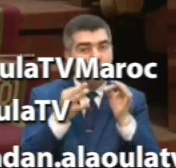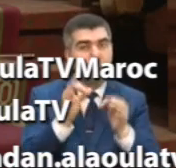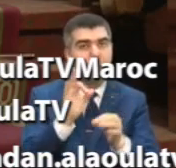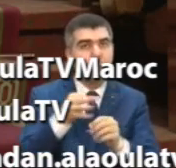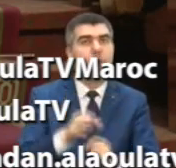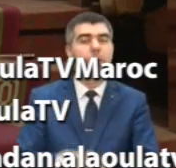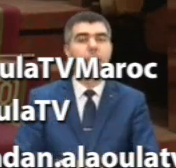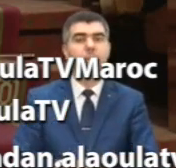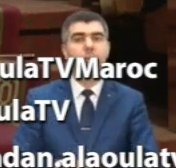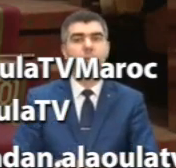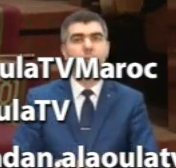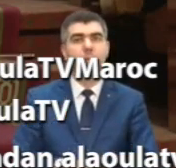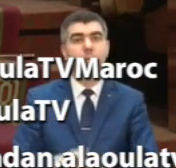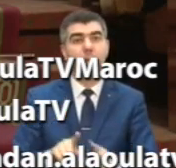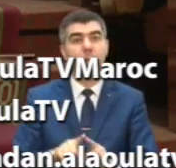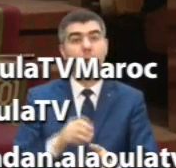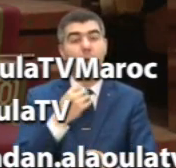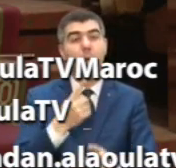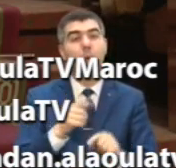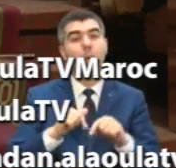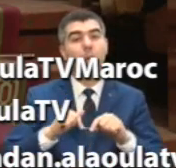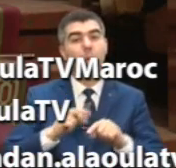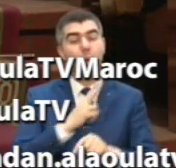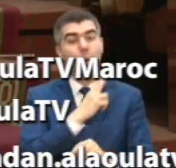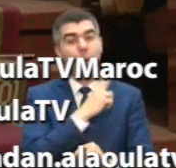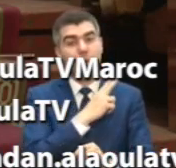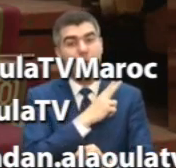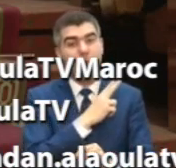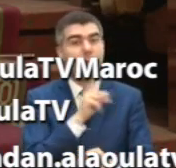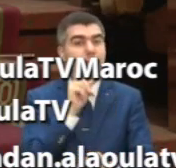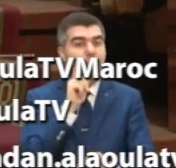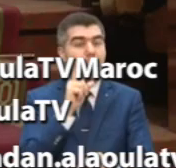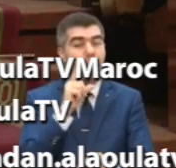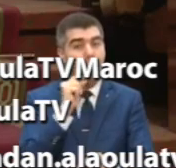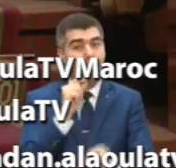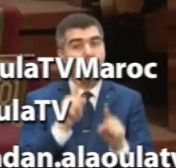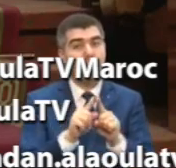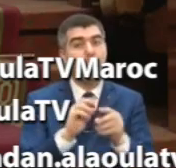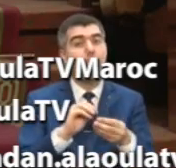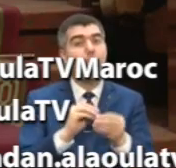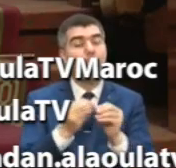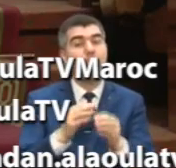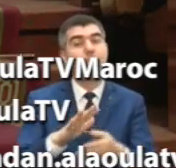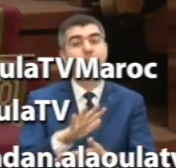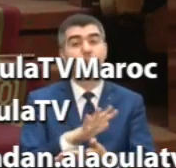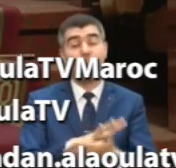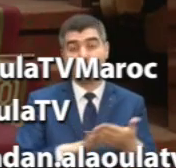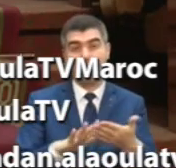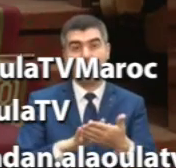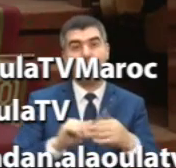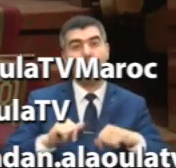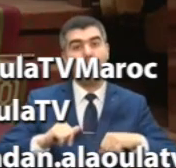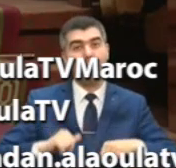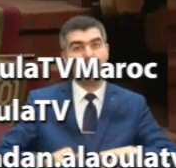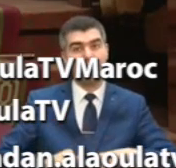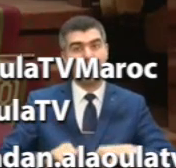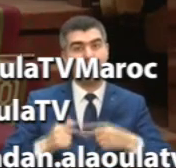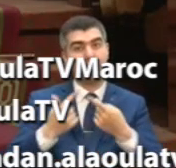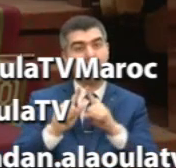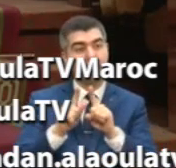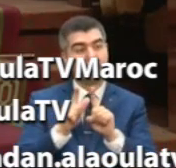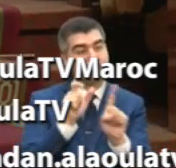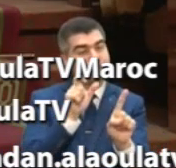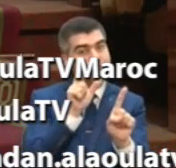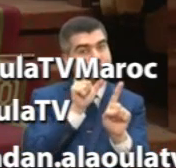إلا أنه هاد الأساتذة والأستاذات كيعانيوا من عدة مشاكل اللي الوزارة خاصها تأخذ بعين الاعتبار في مشاكلهم